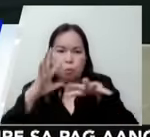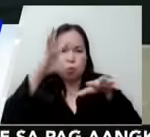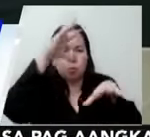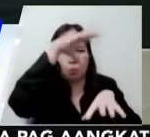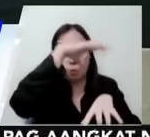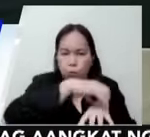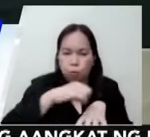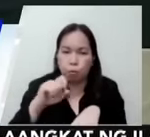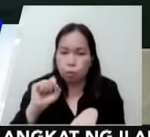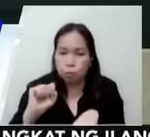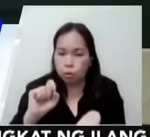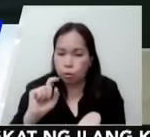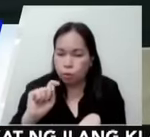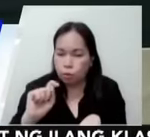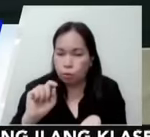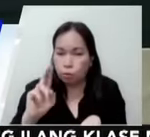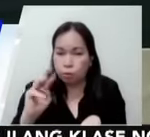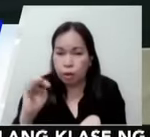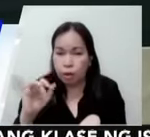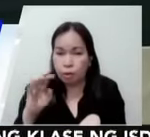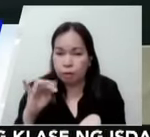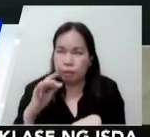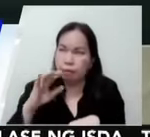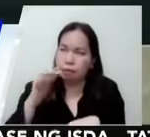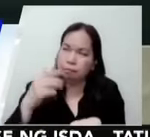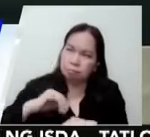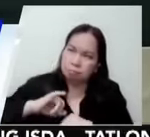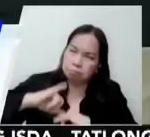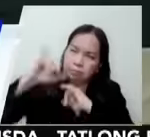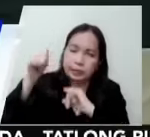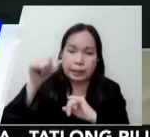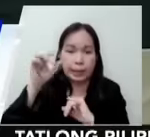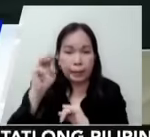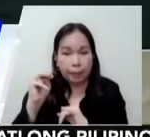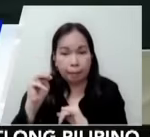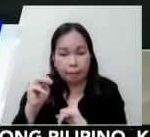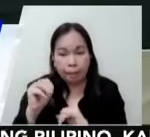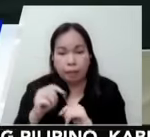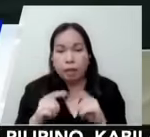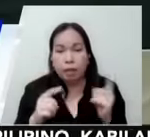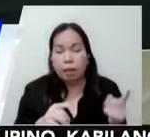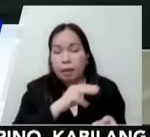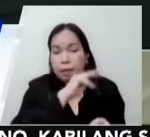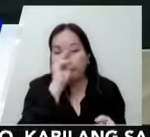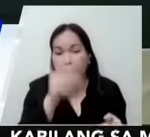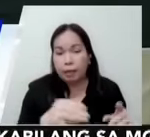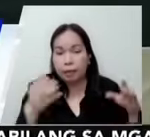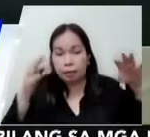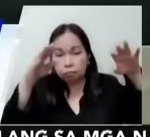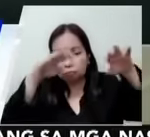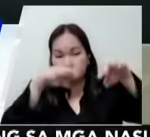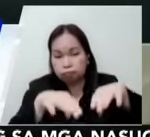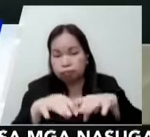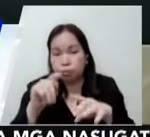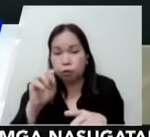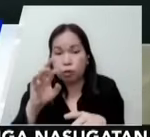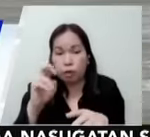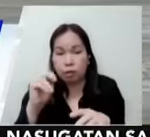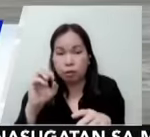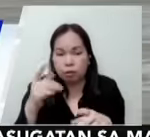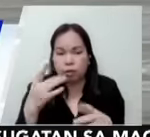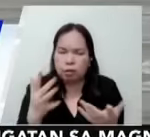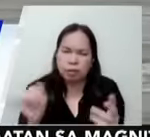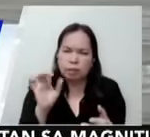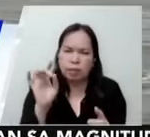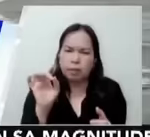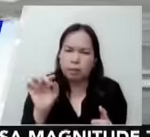meters. Dito naman sa Manila Trench, pwede rin siyang mag-generate ng 8.3 earthquake.